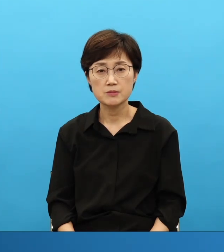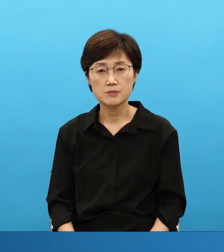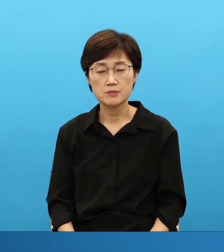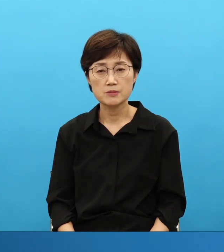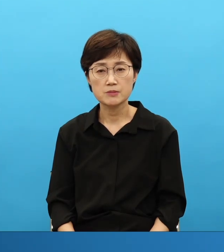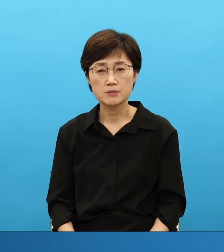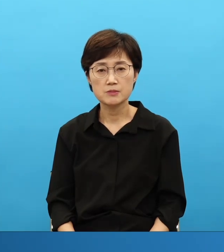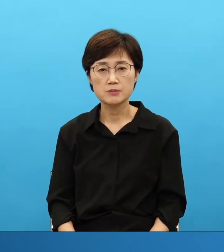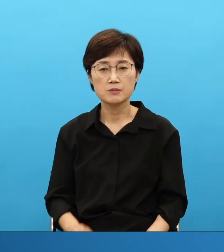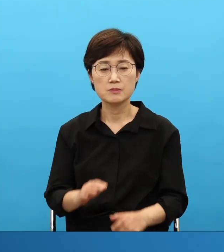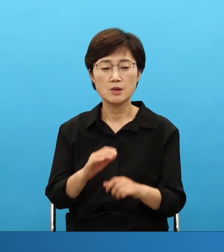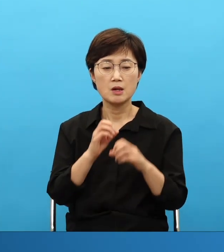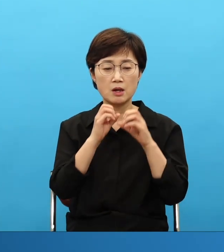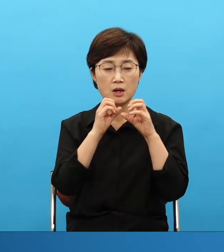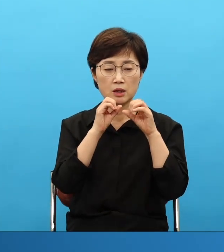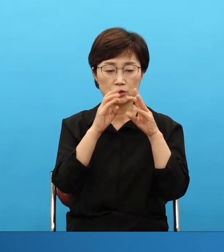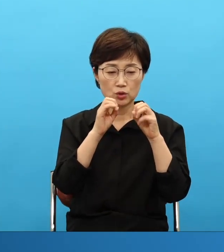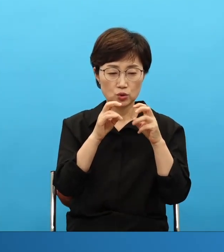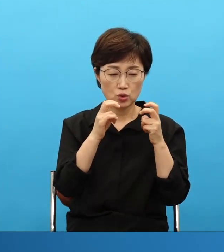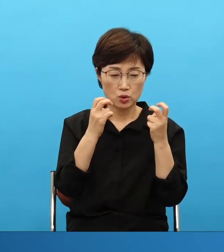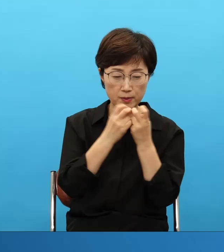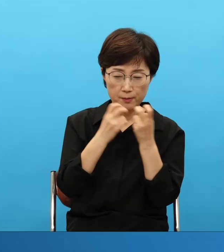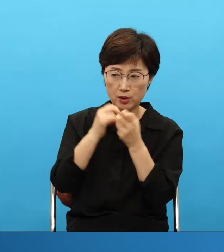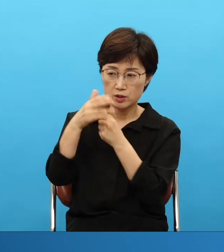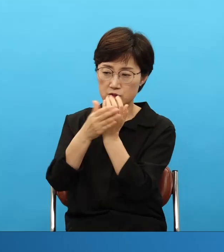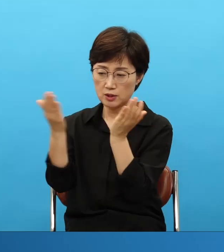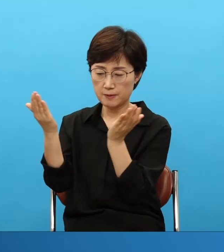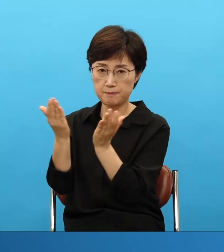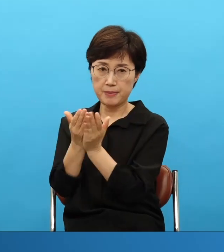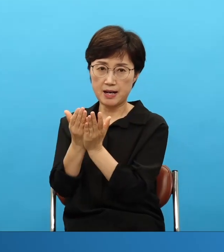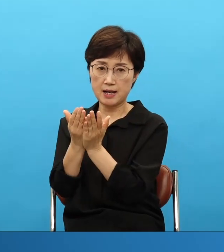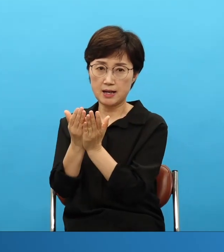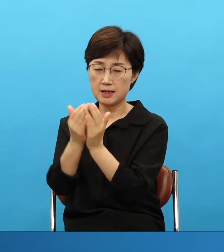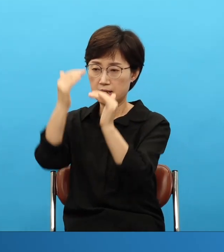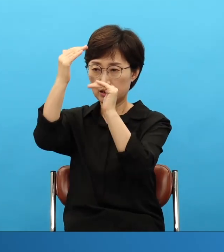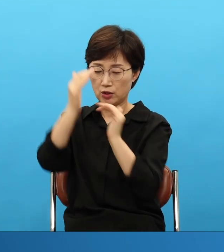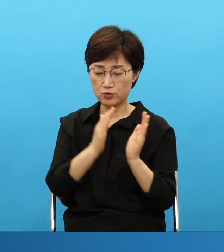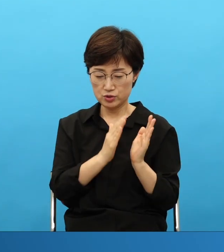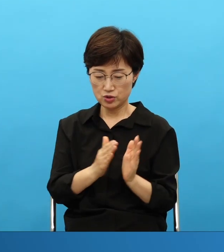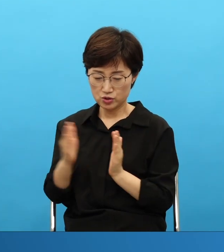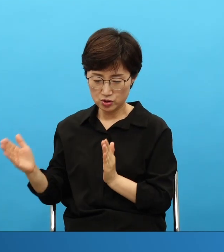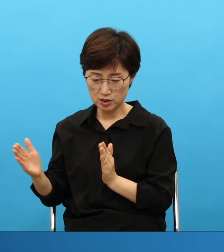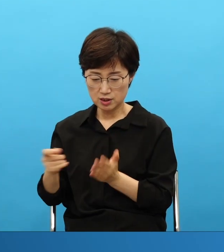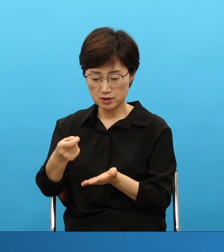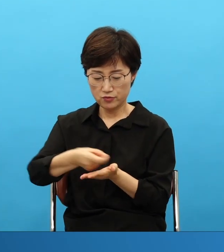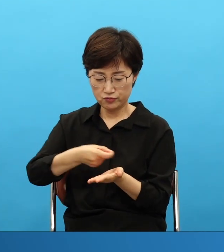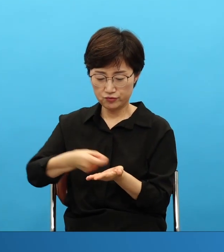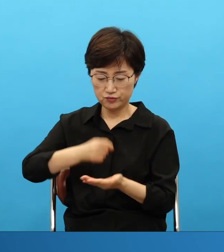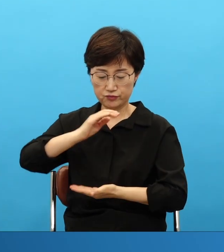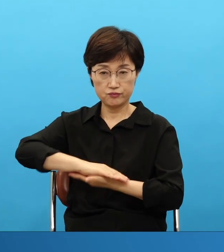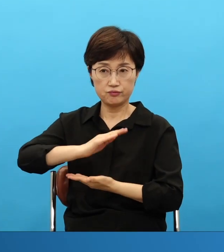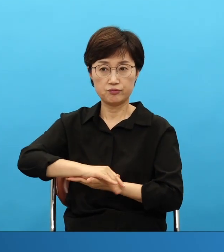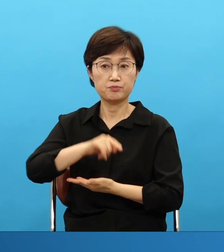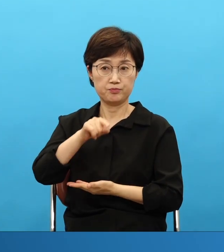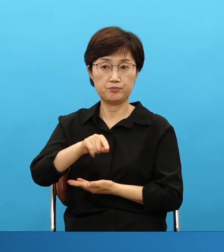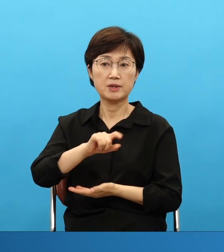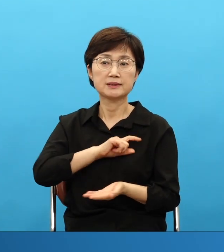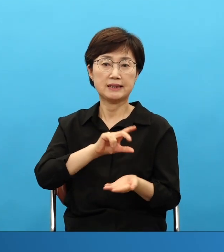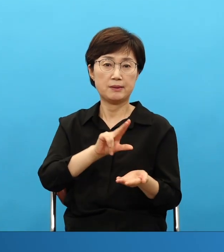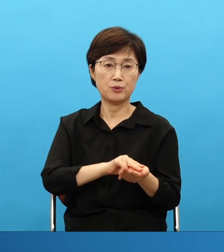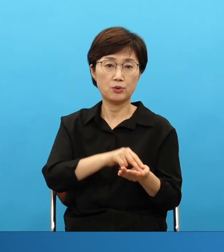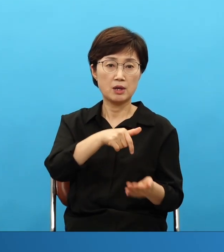성경적 전도운동 속에 일어난 렘런트 운동의 역사를 정리한 렘런트 운동사 가이사랴 빌립보에서